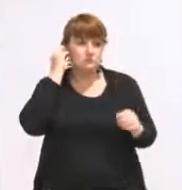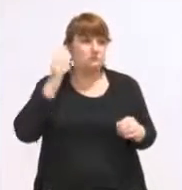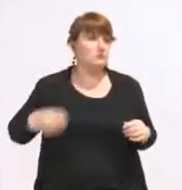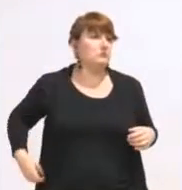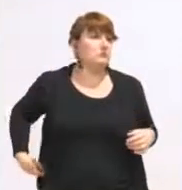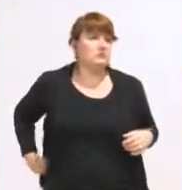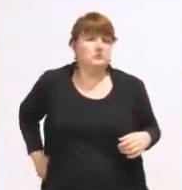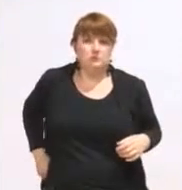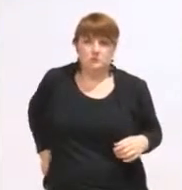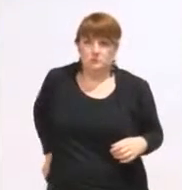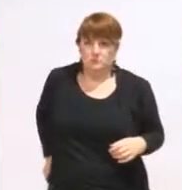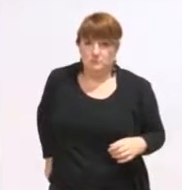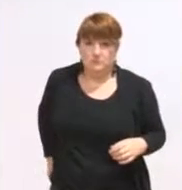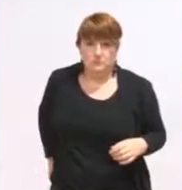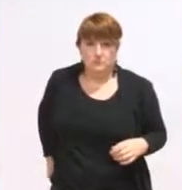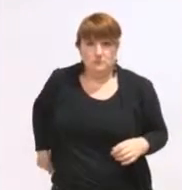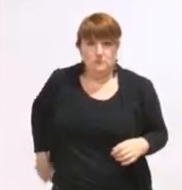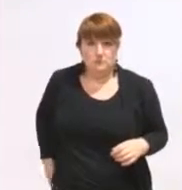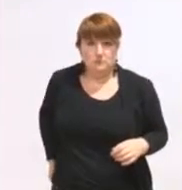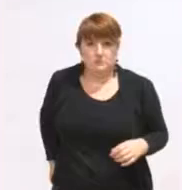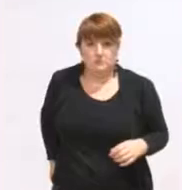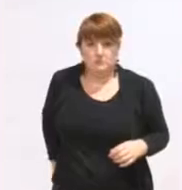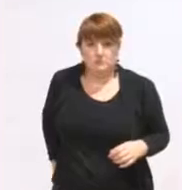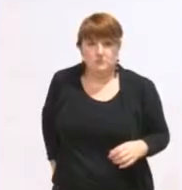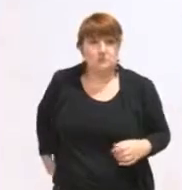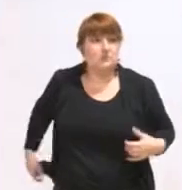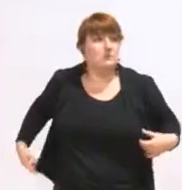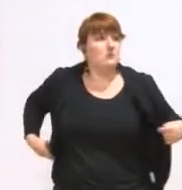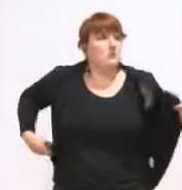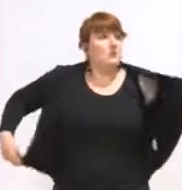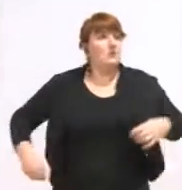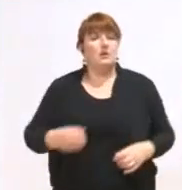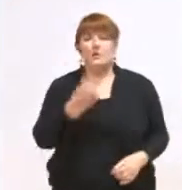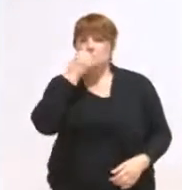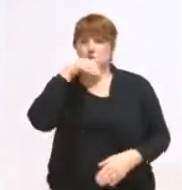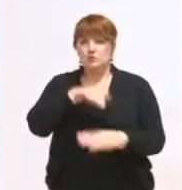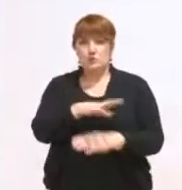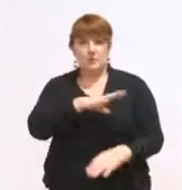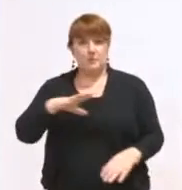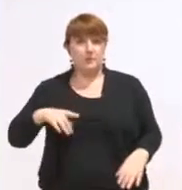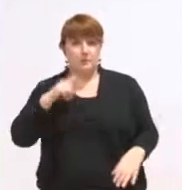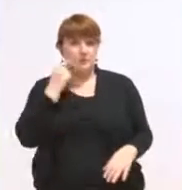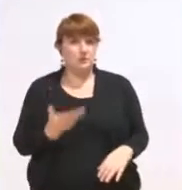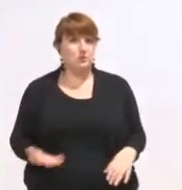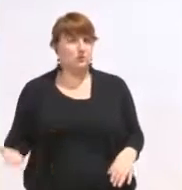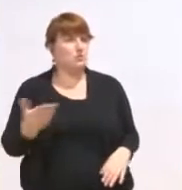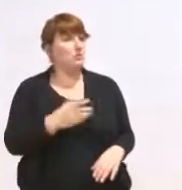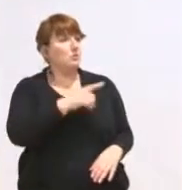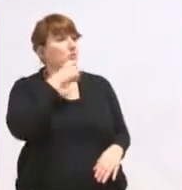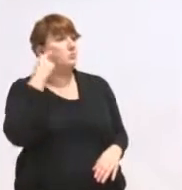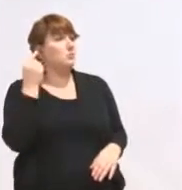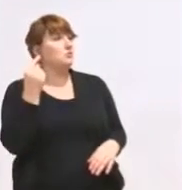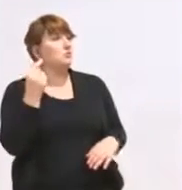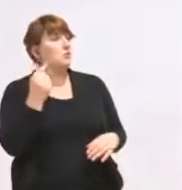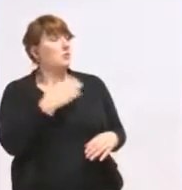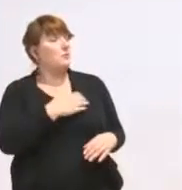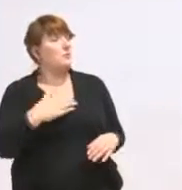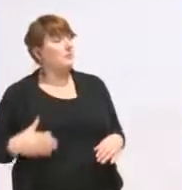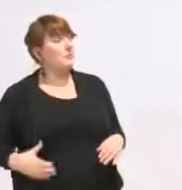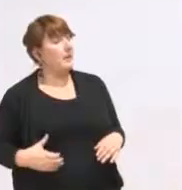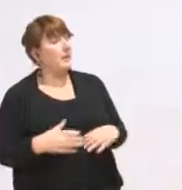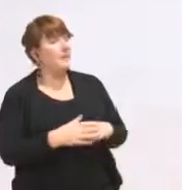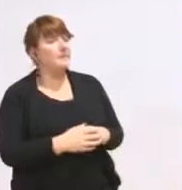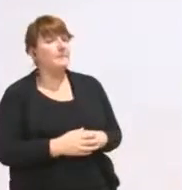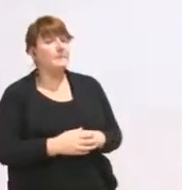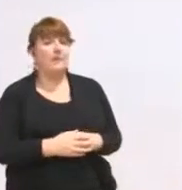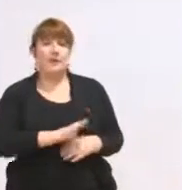Donc bonsoir à toutes et tous, merci Monsieur le maire. Un seul chiffre pour commencer, 217 ans.